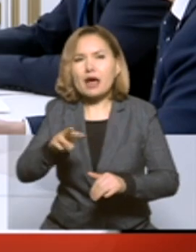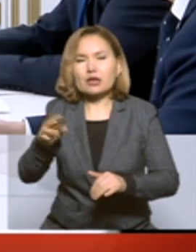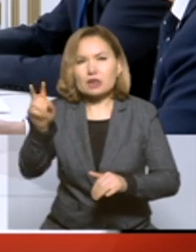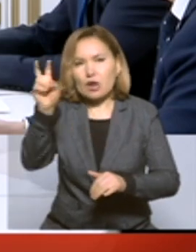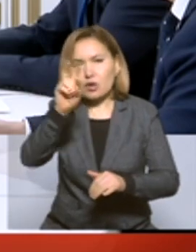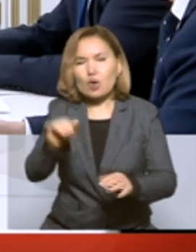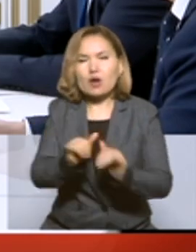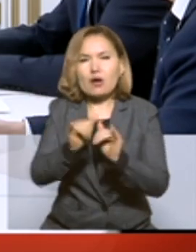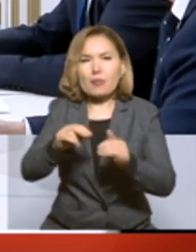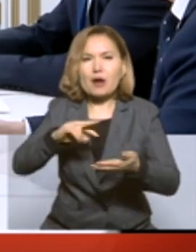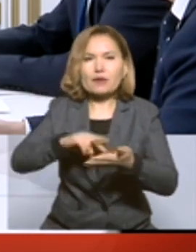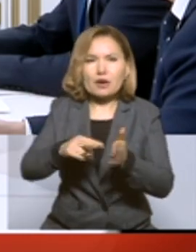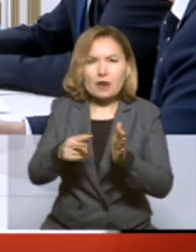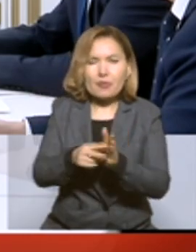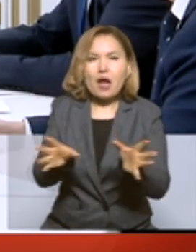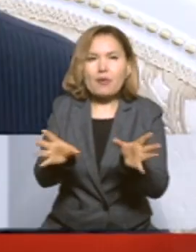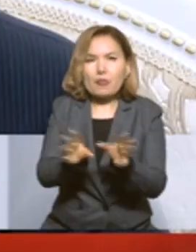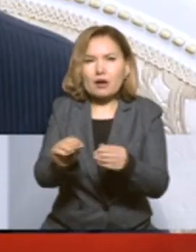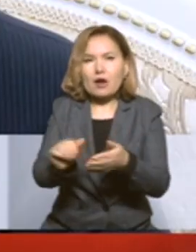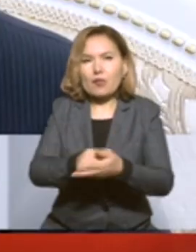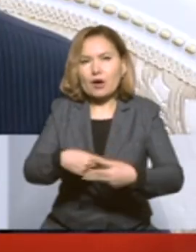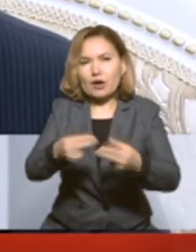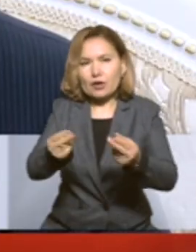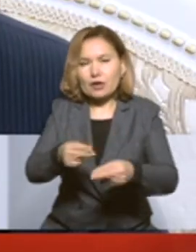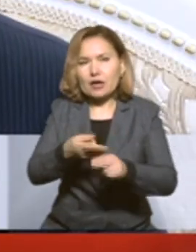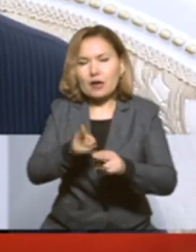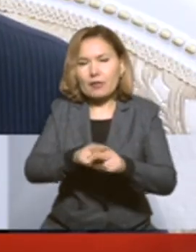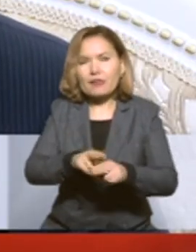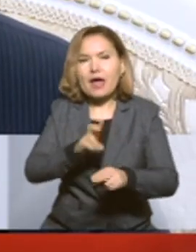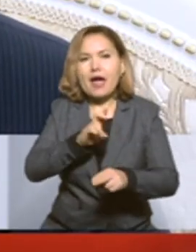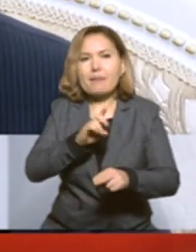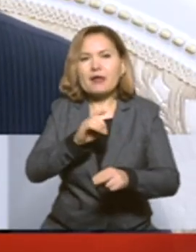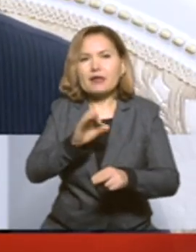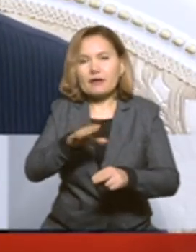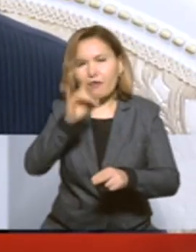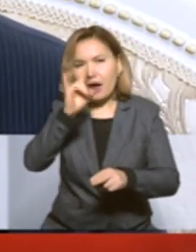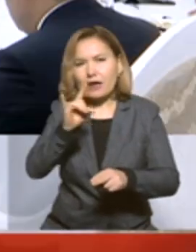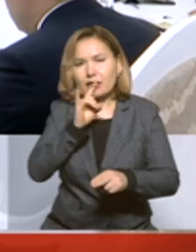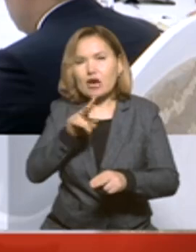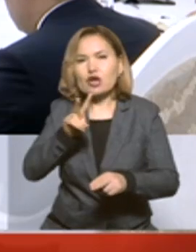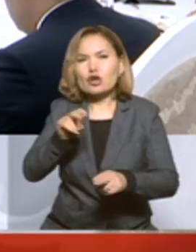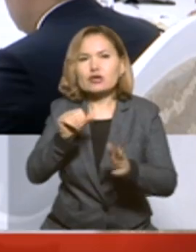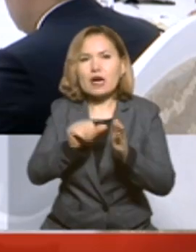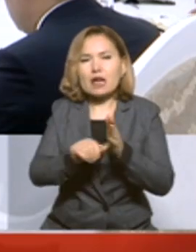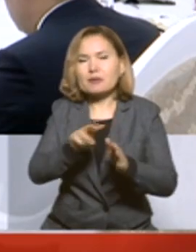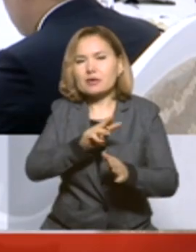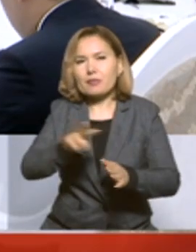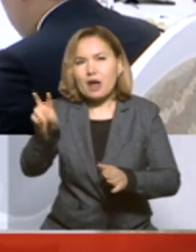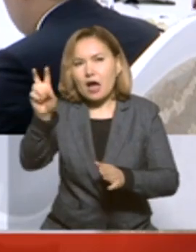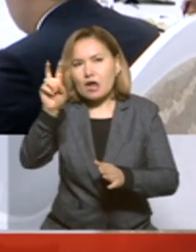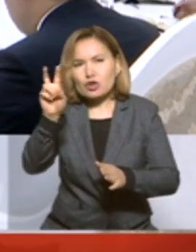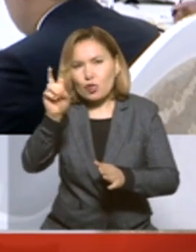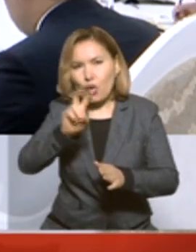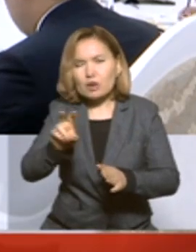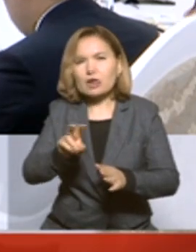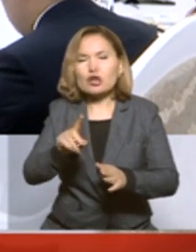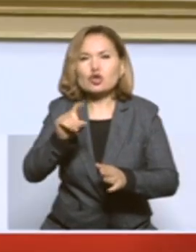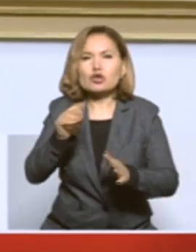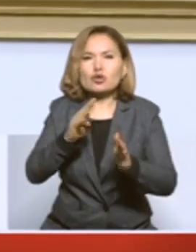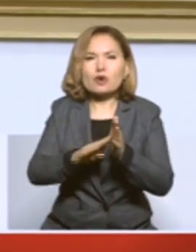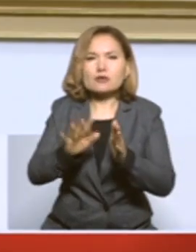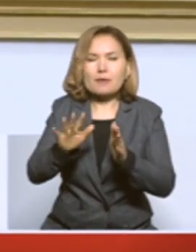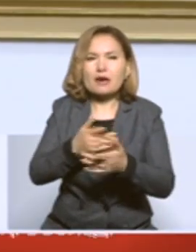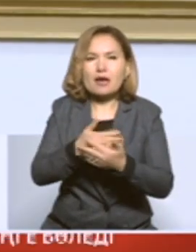дейін ұлғайту жөніндегі бірлескен шараларды талқылады. Олжас Бектенов Қазақстан 260 миллион ақш доллары сомасына 195